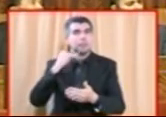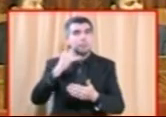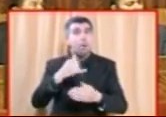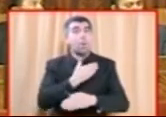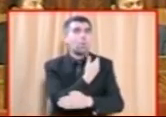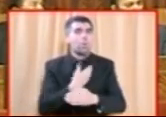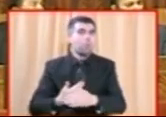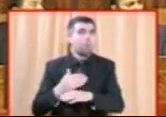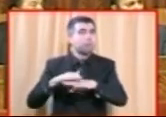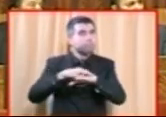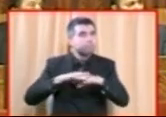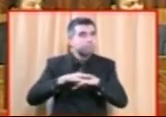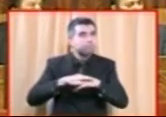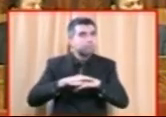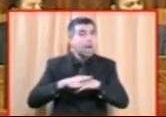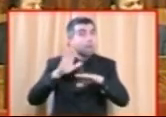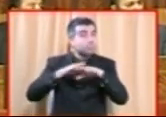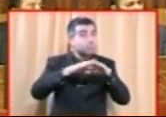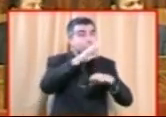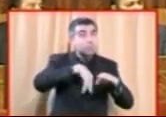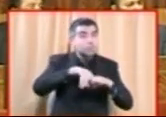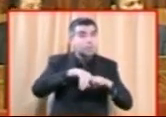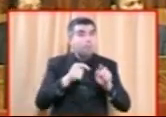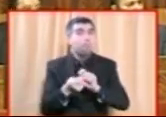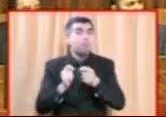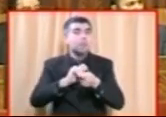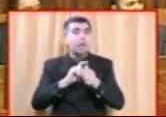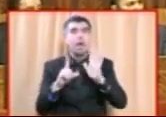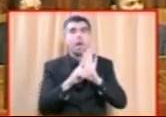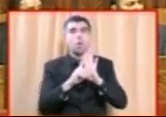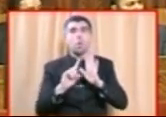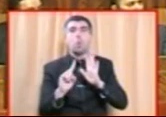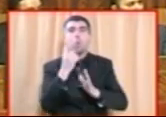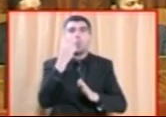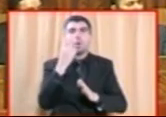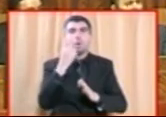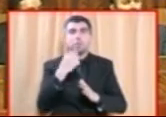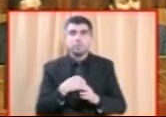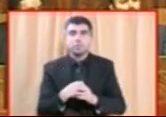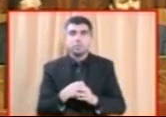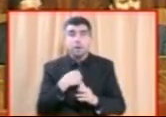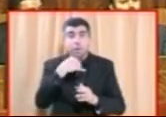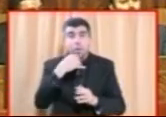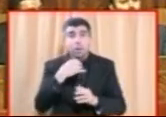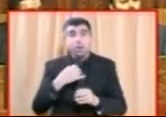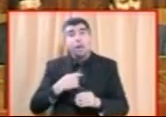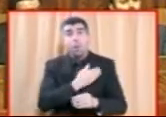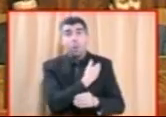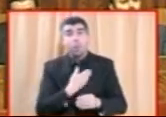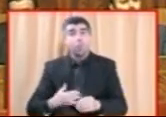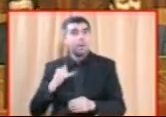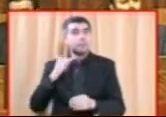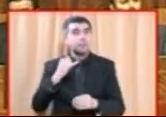مجهود باش تبدل مجهود من اجل تغيير القانون اولا كاين مقترح ولكن بغينا الحكومه تحمل